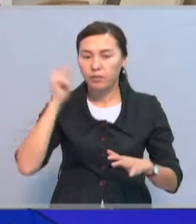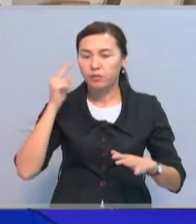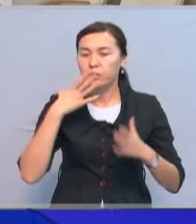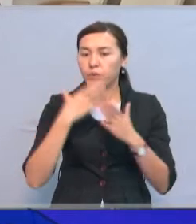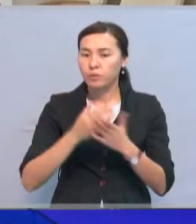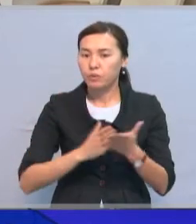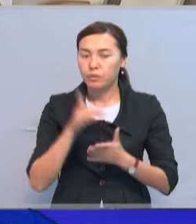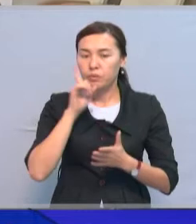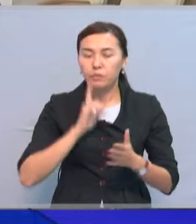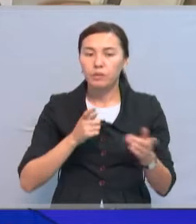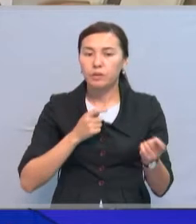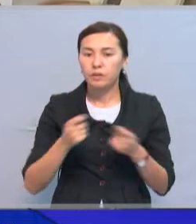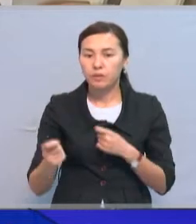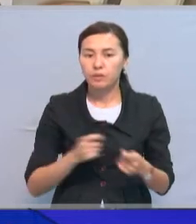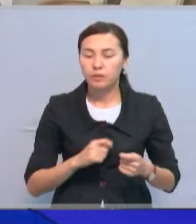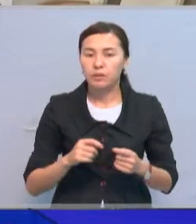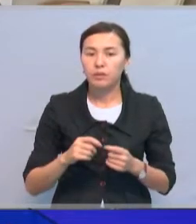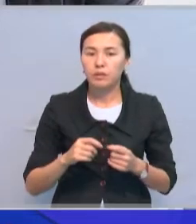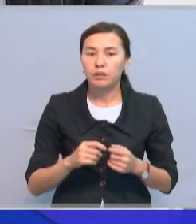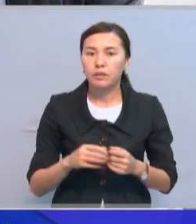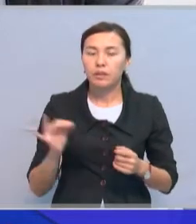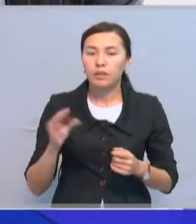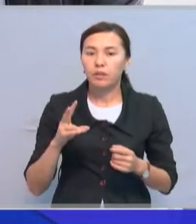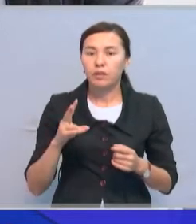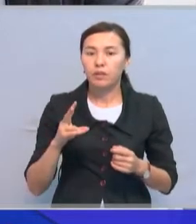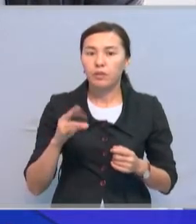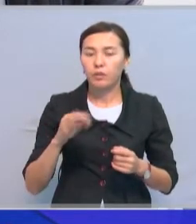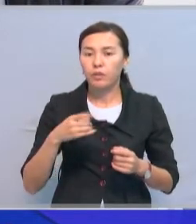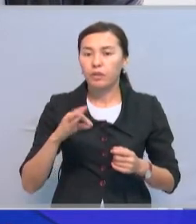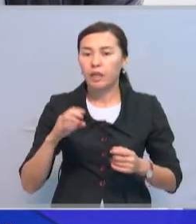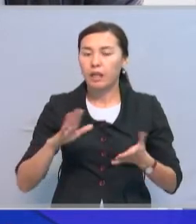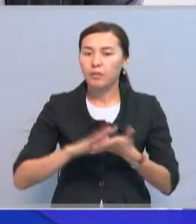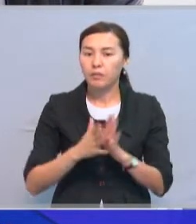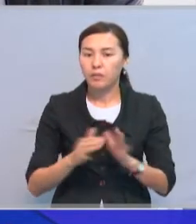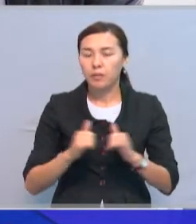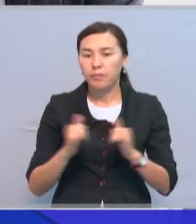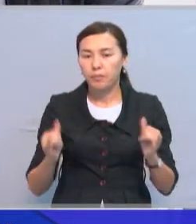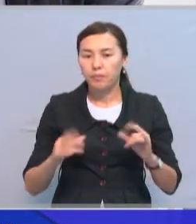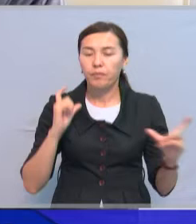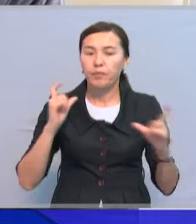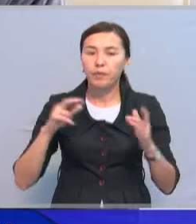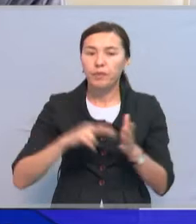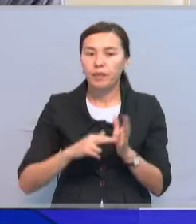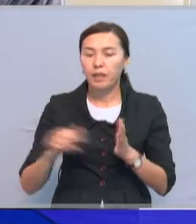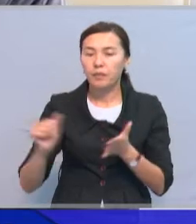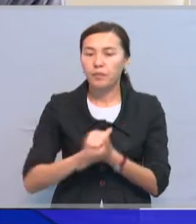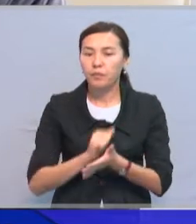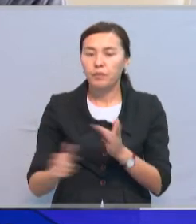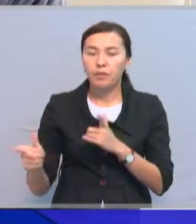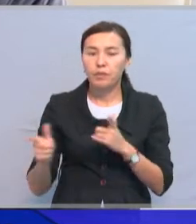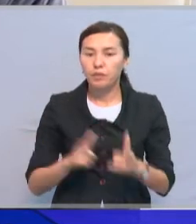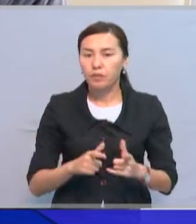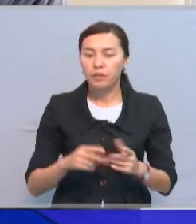өз қызметін тиімді басқарудың интуитивті және логикалық тәсілдерін дамытады. Жоғары және жобалық тапсырмаларды